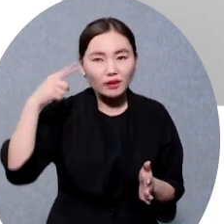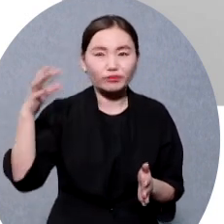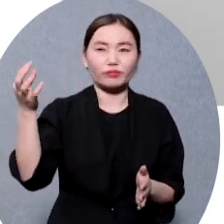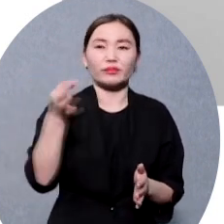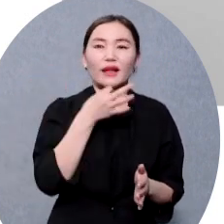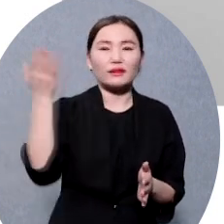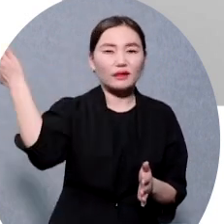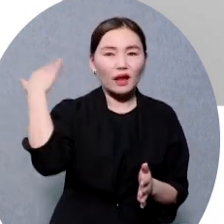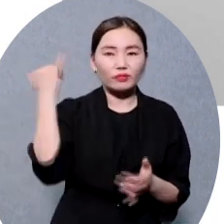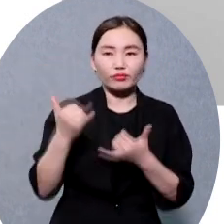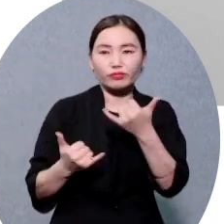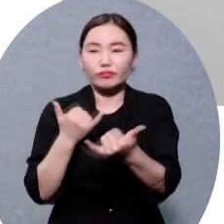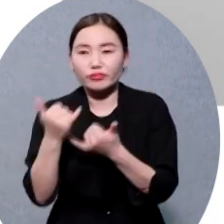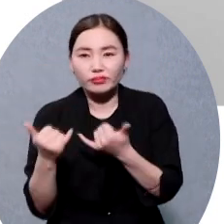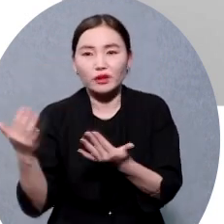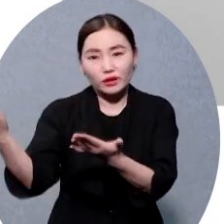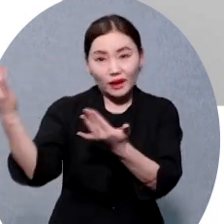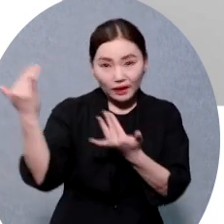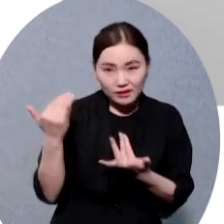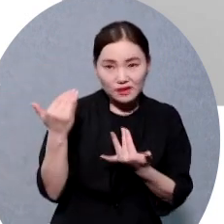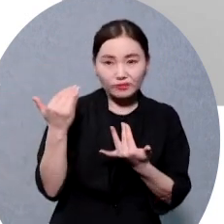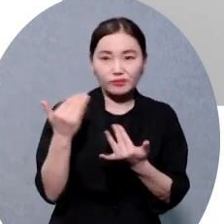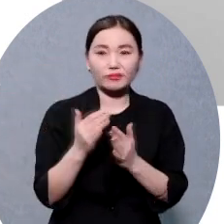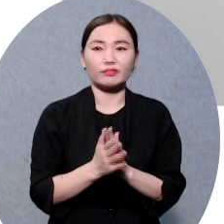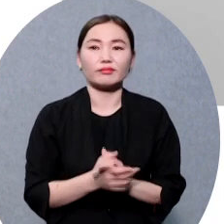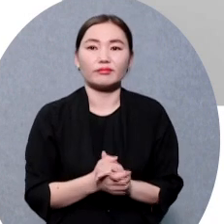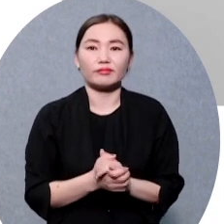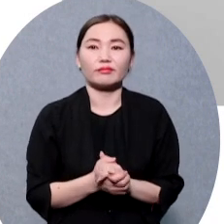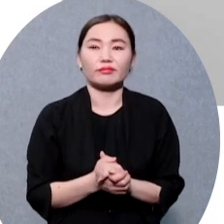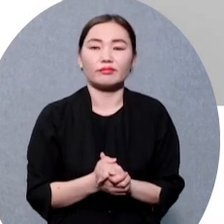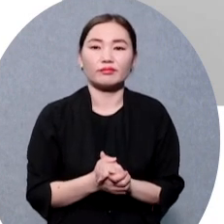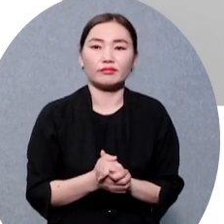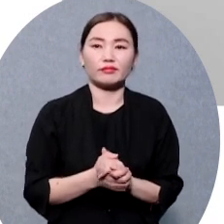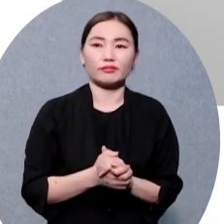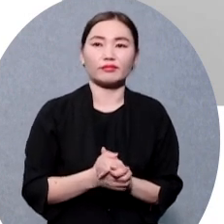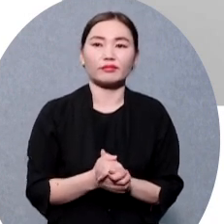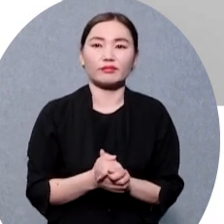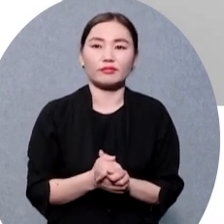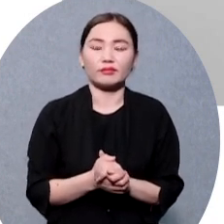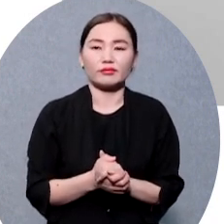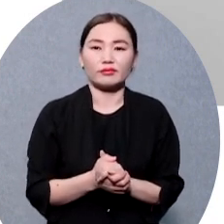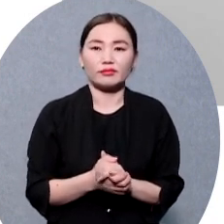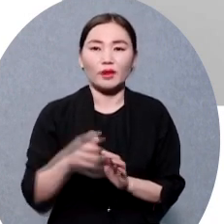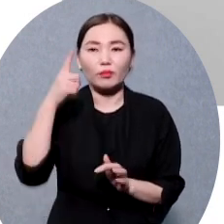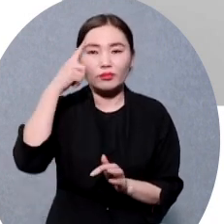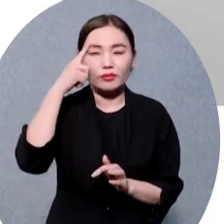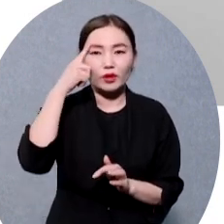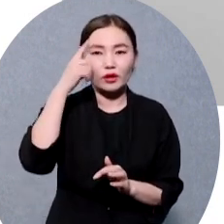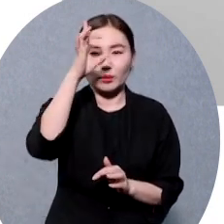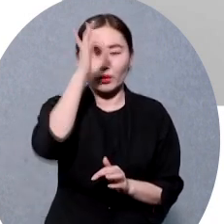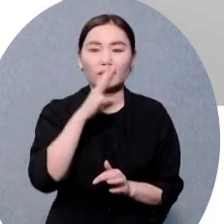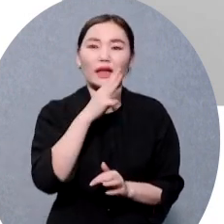За монгол хүний оюун санаанд эртнээс уламжлагдаж ирсэн. За ингээд тэнгэр газрын эзэдэд одоо итгэж ирсэн юм сүсэг бичрэлийг хэлээд